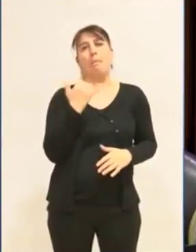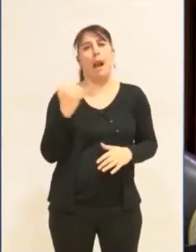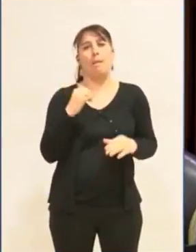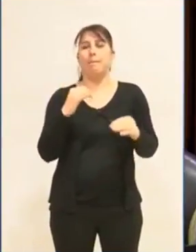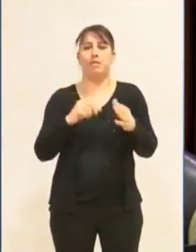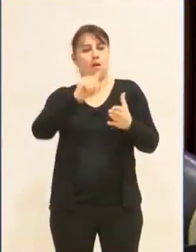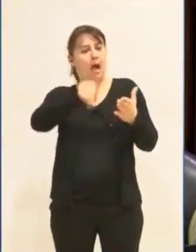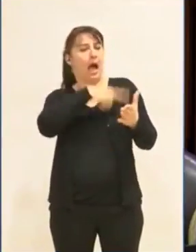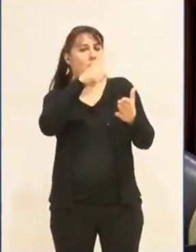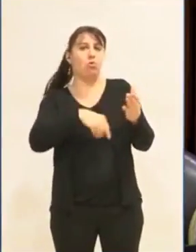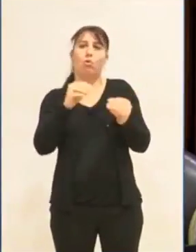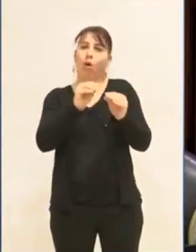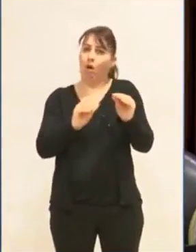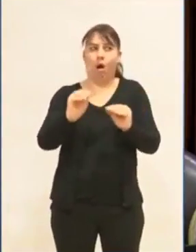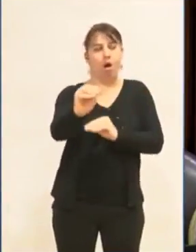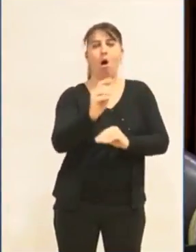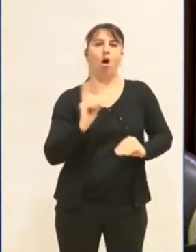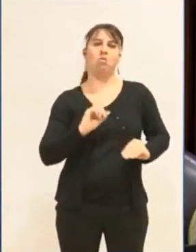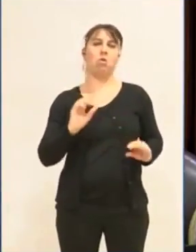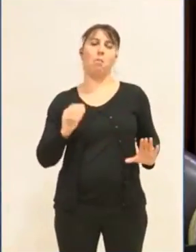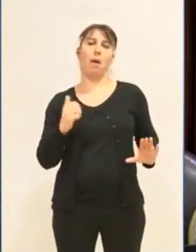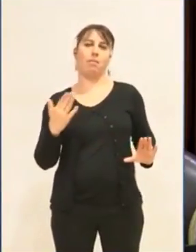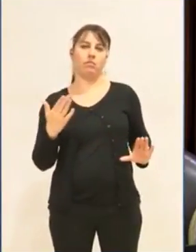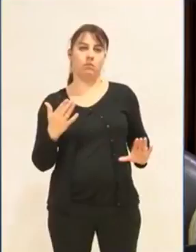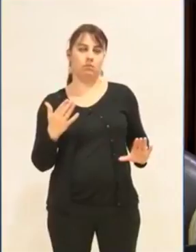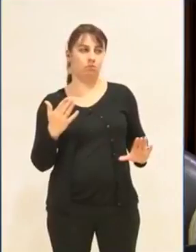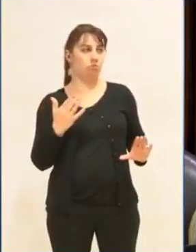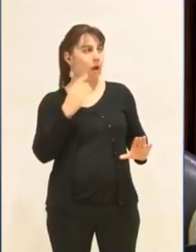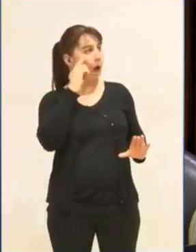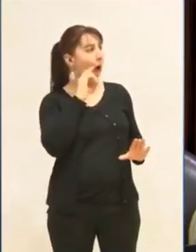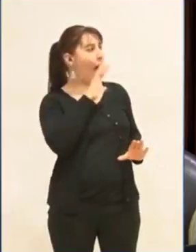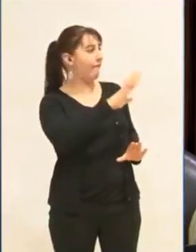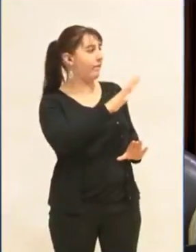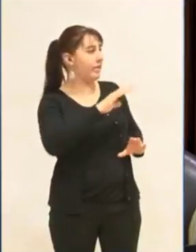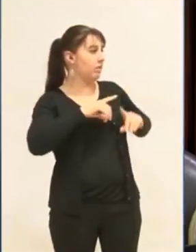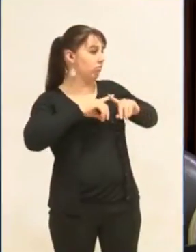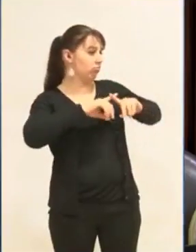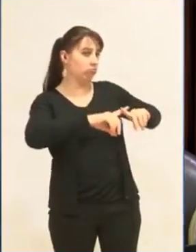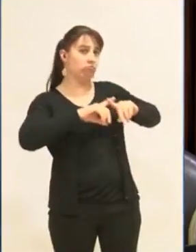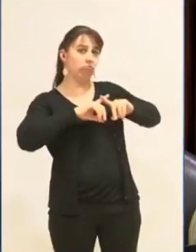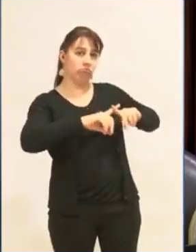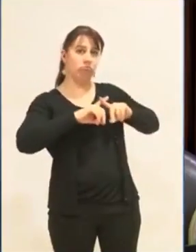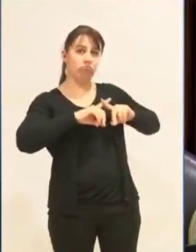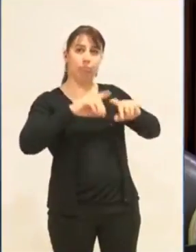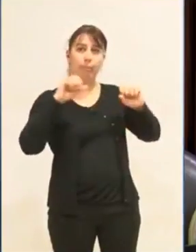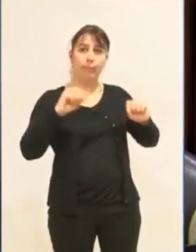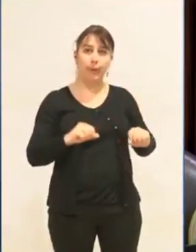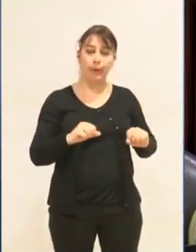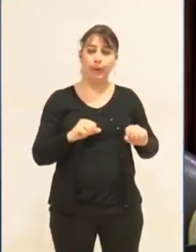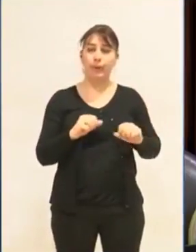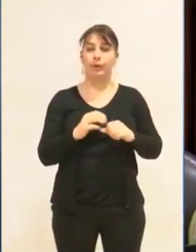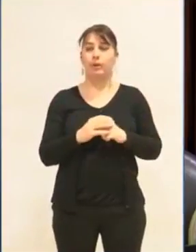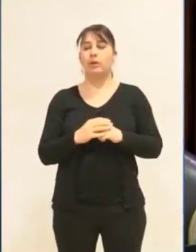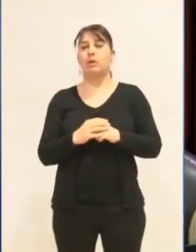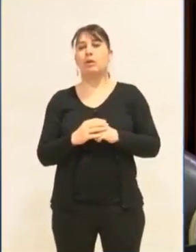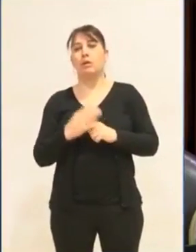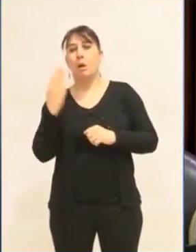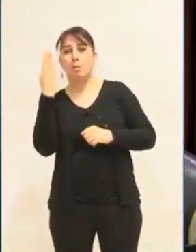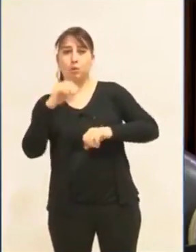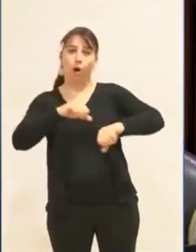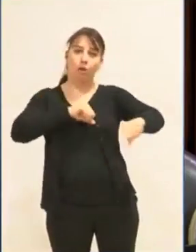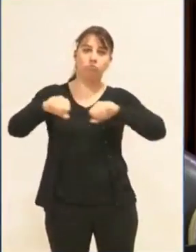retrait ou un report de la délibération. C'est un point de vue qui se défend et puisqu'il faut